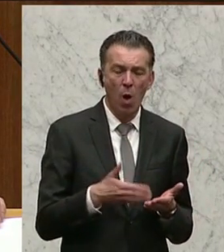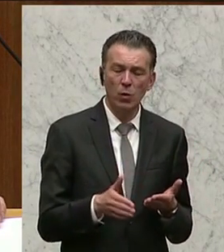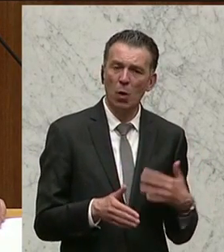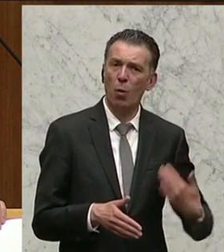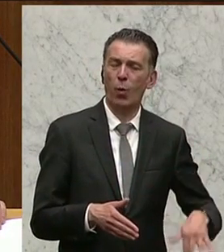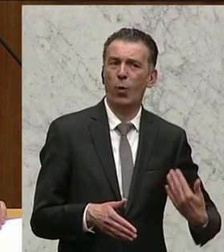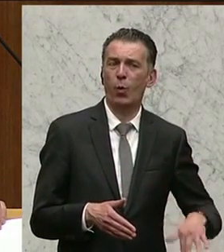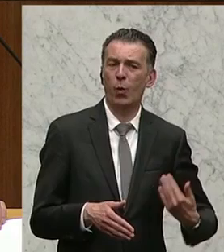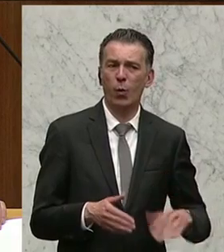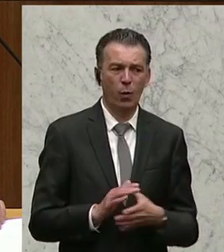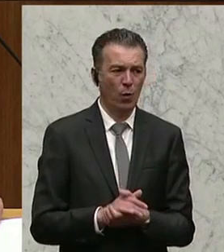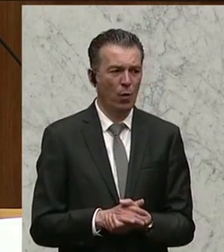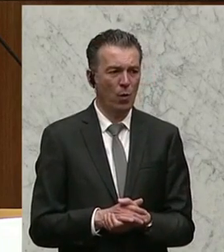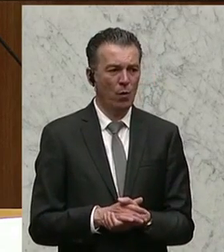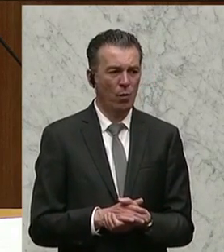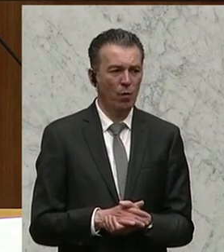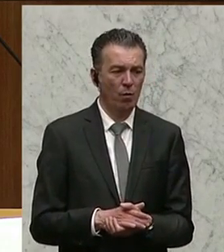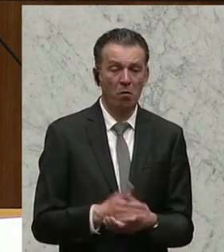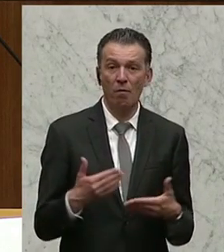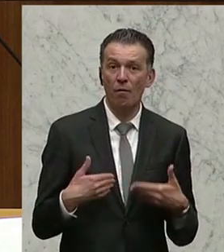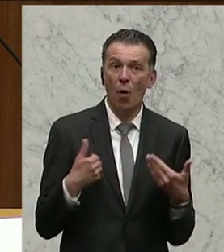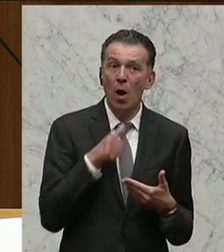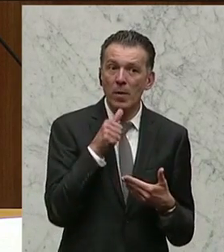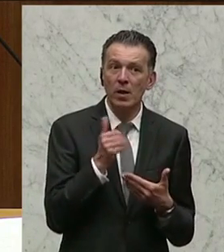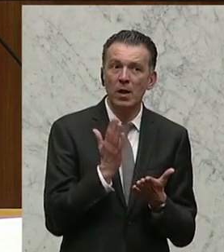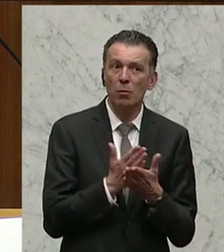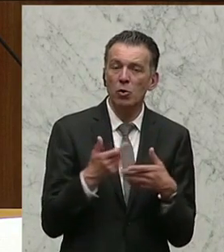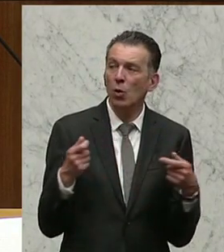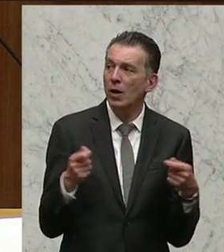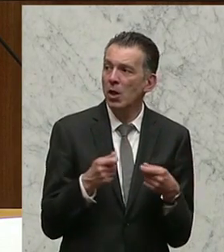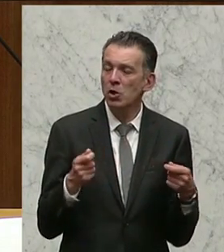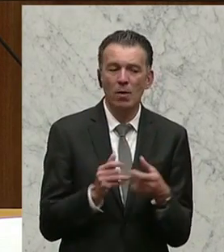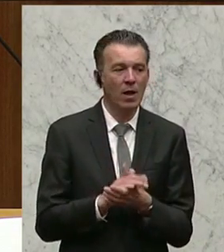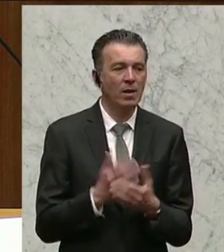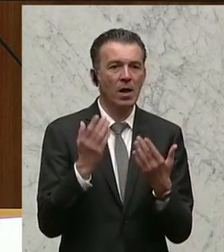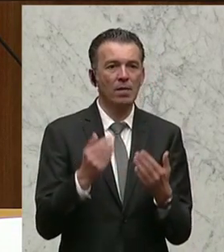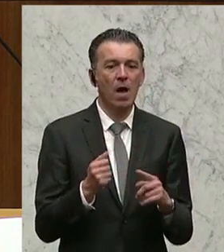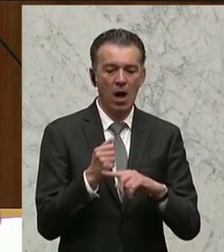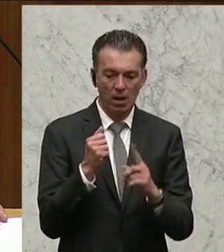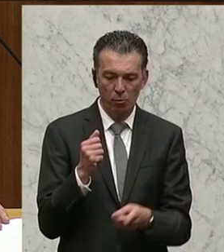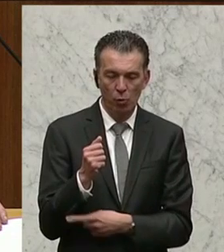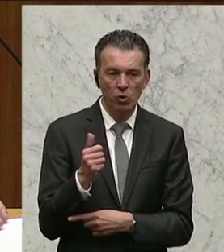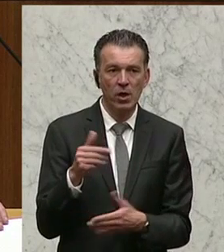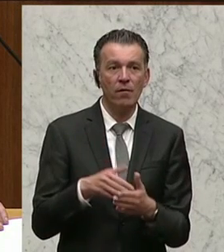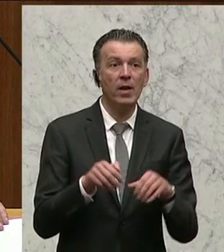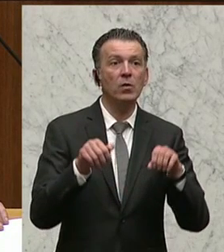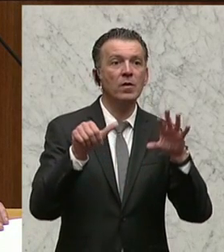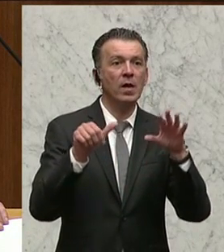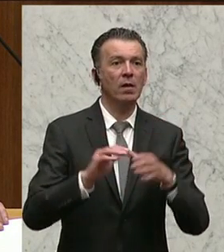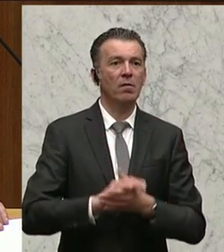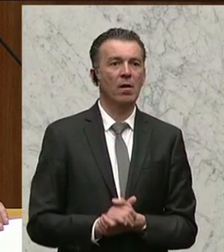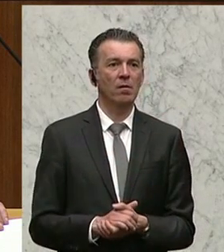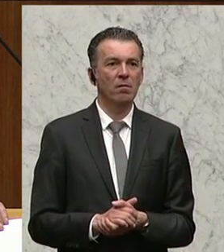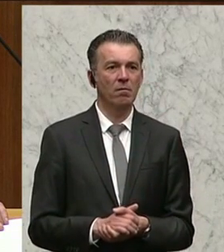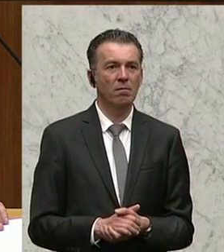die Ohren fliegen. Wir haben, ich freue mich ja nicht, aber ich bin schon sehr gespannt auf die Zahlen des Budgets dann im Jahr 2016.